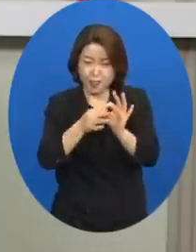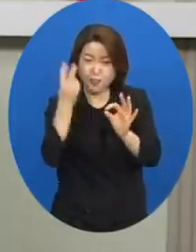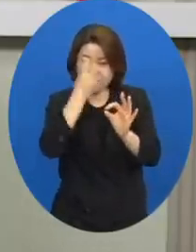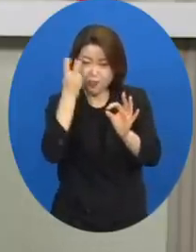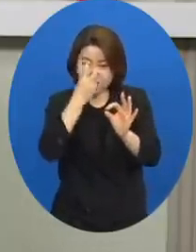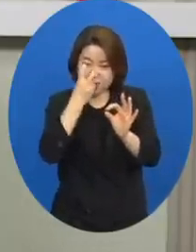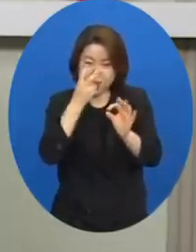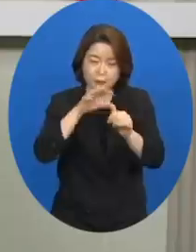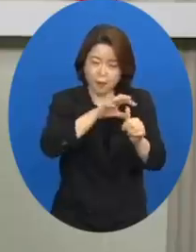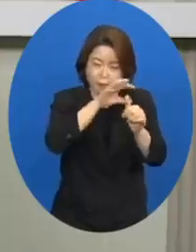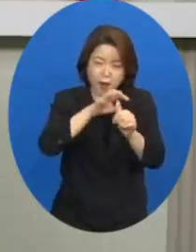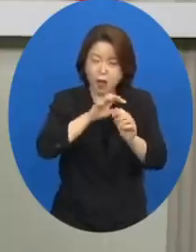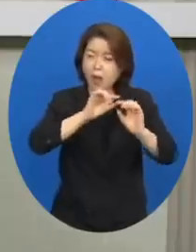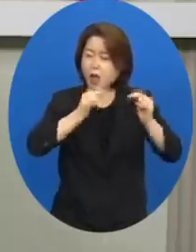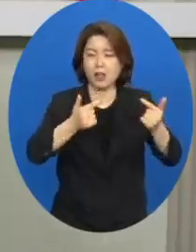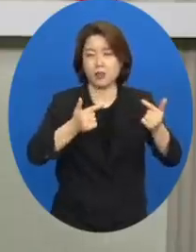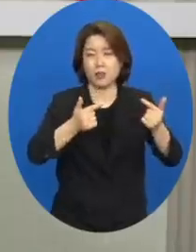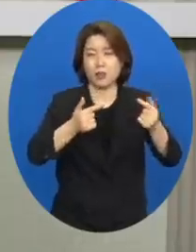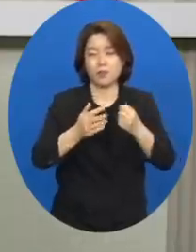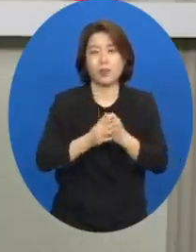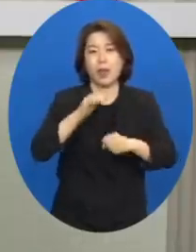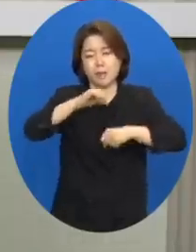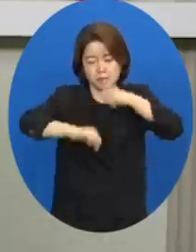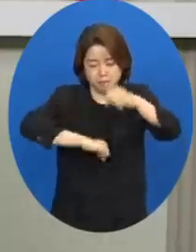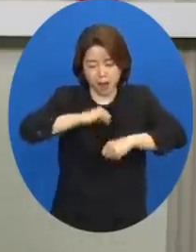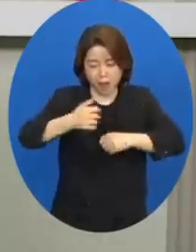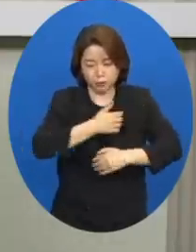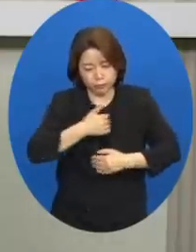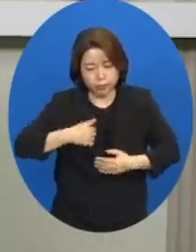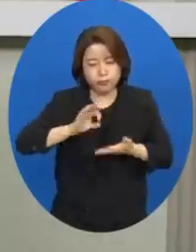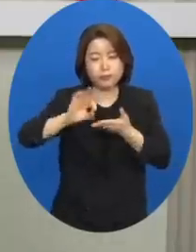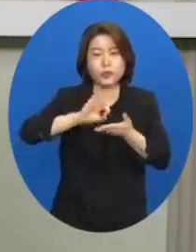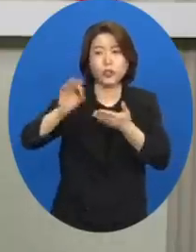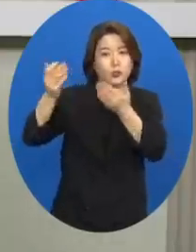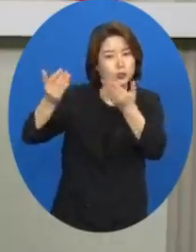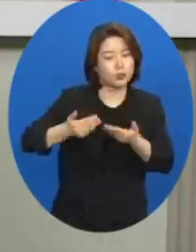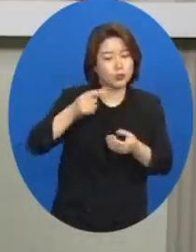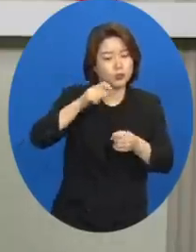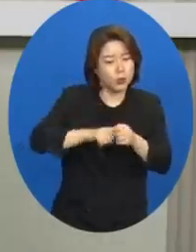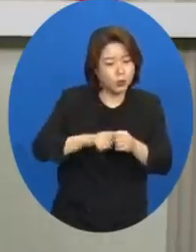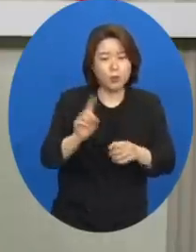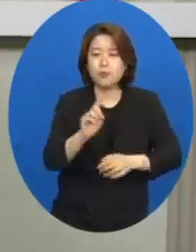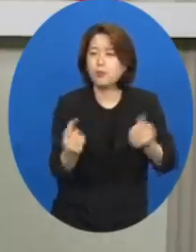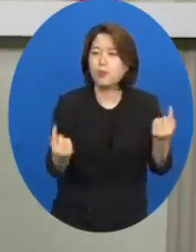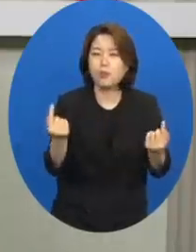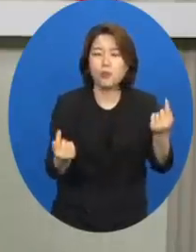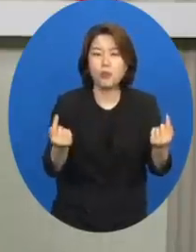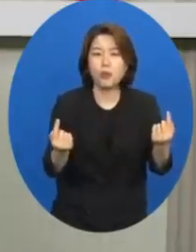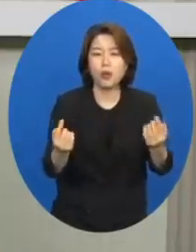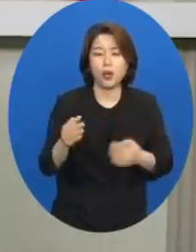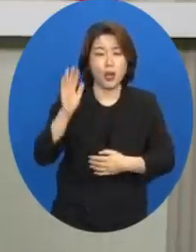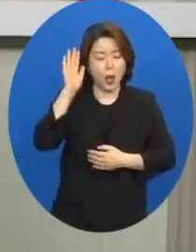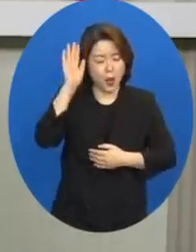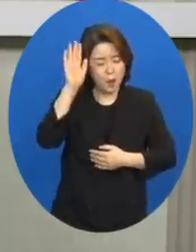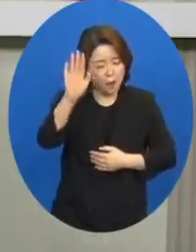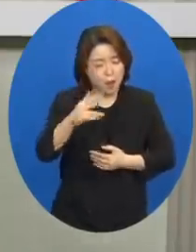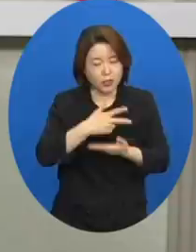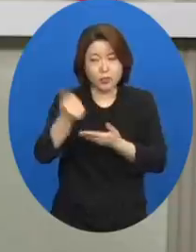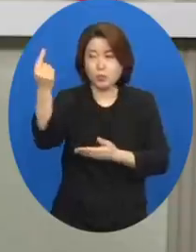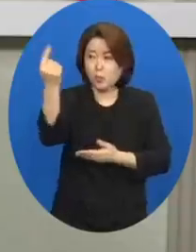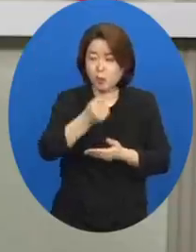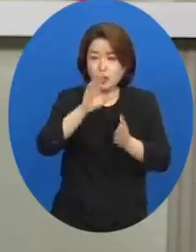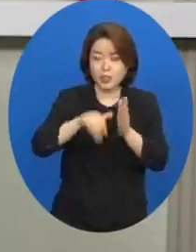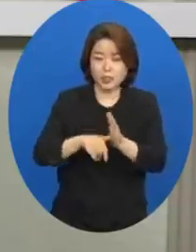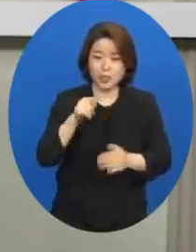것이겠는가 마음껏 사용하라고 주시 되는가 우리 주님이 오실 때 우리가 이